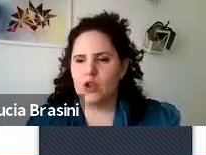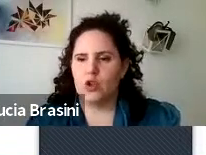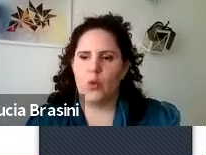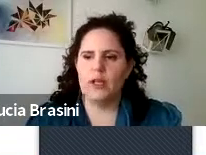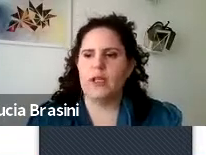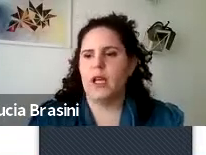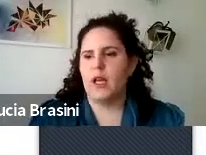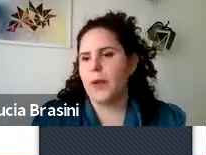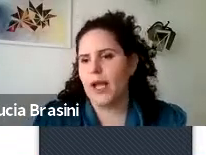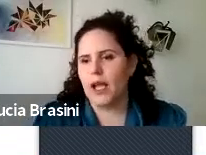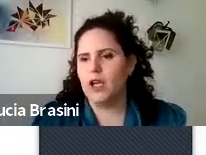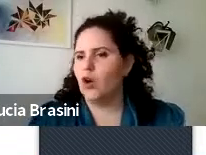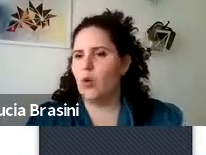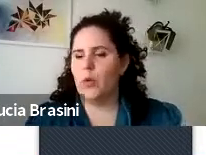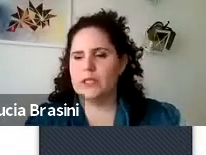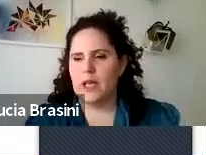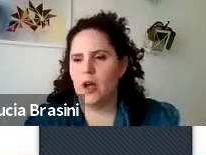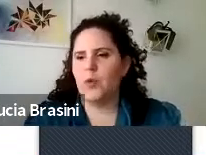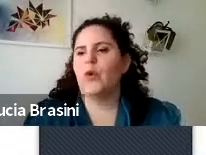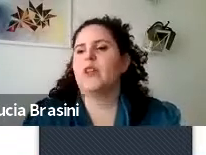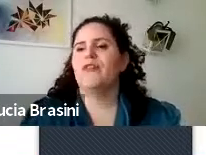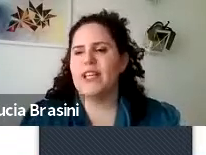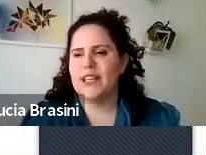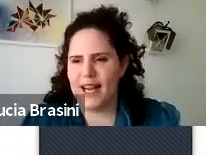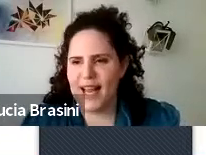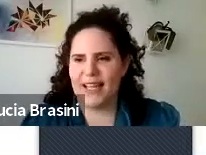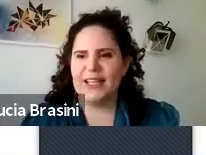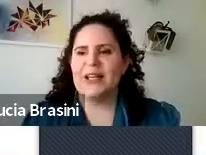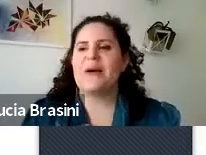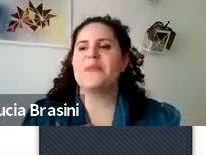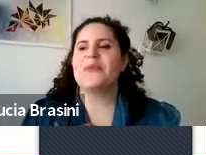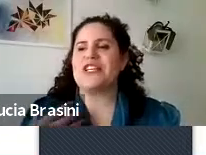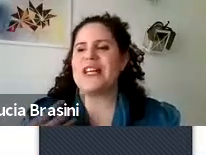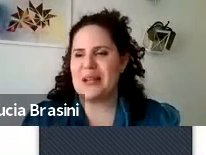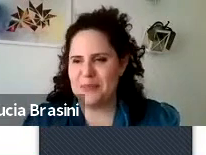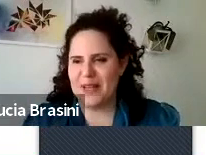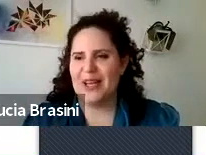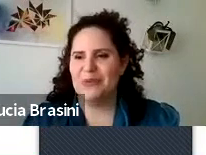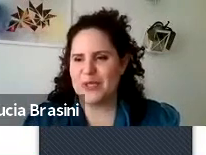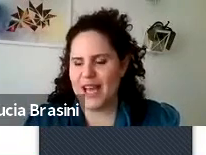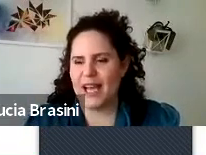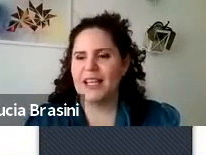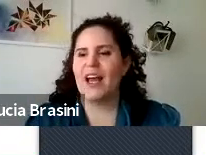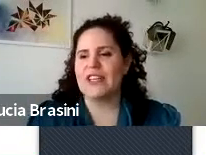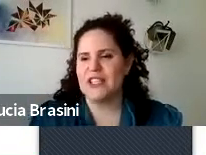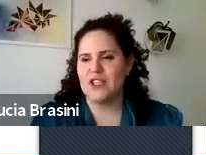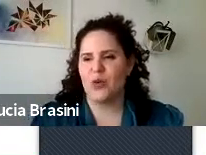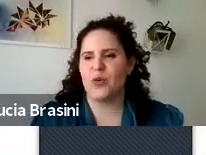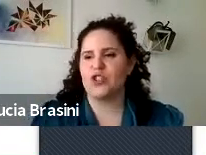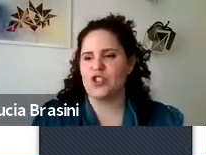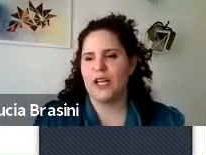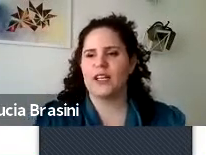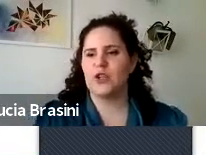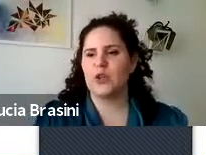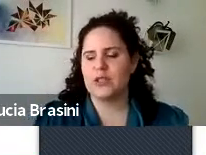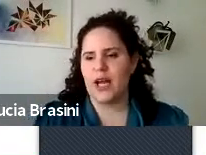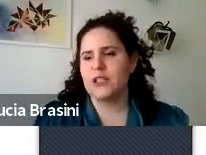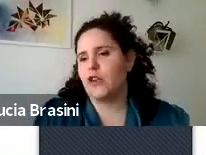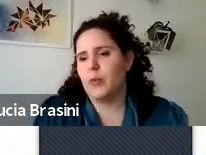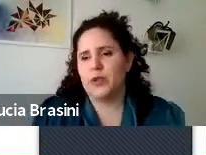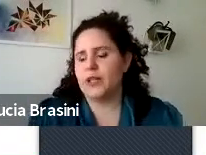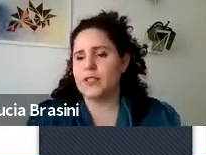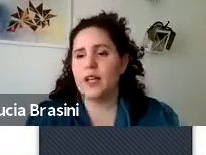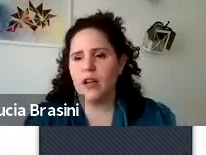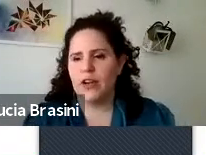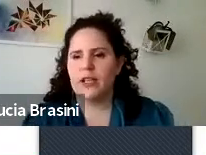per scritto, quindi email, WhatsApp, quindi inviterei, mi piacerebbe che i musei avessero questo genere di